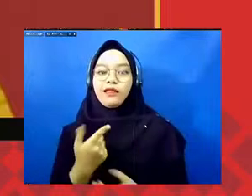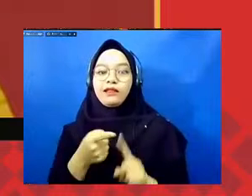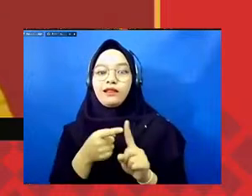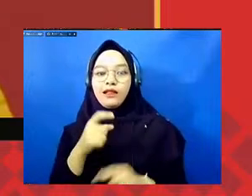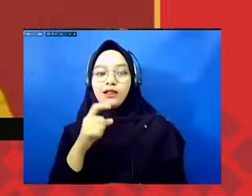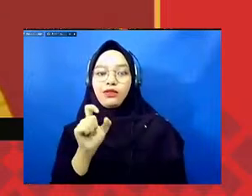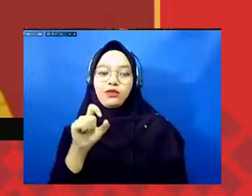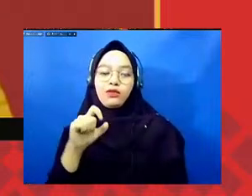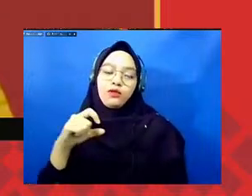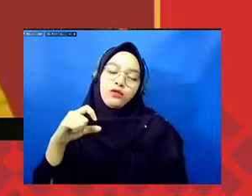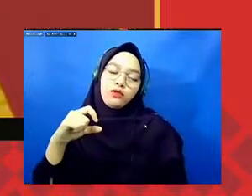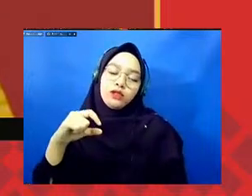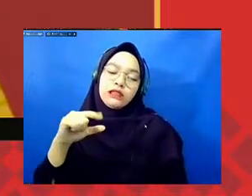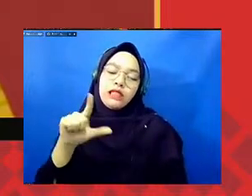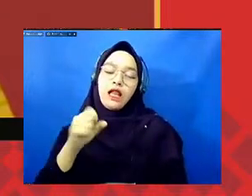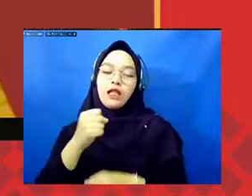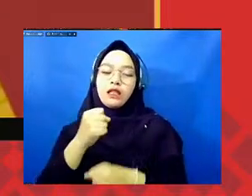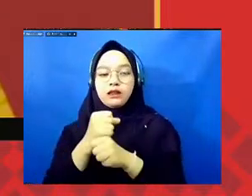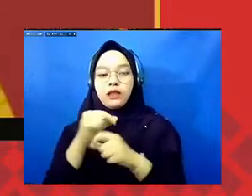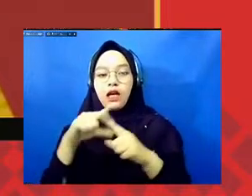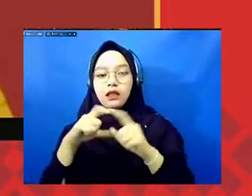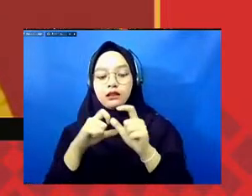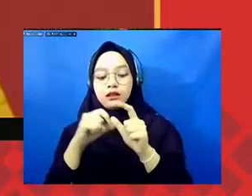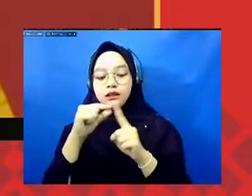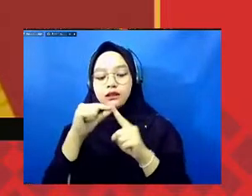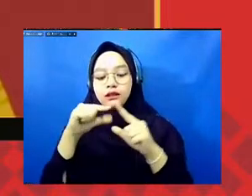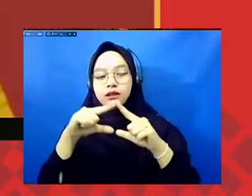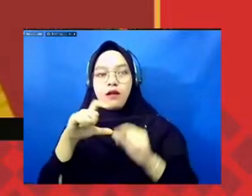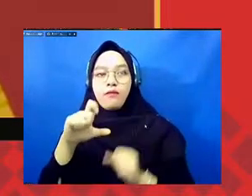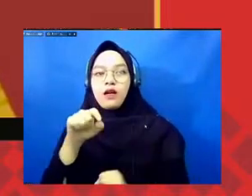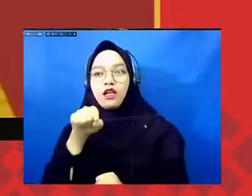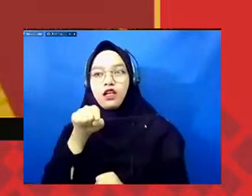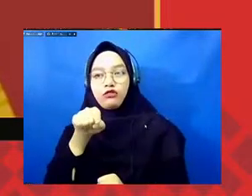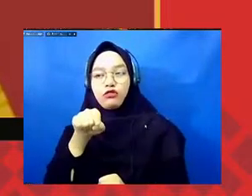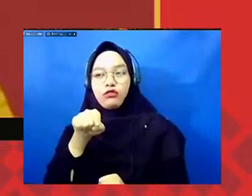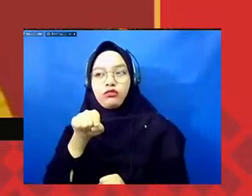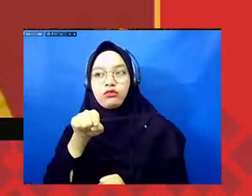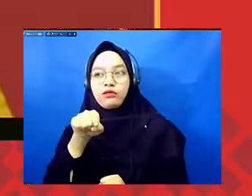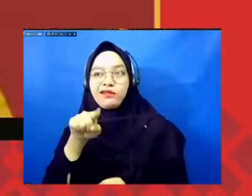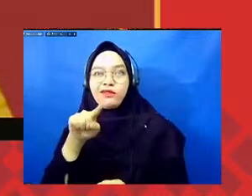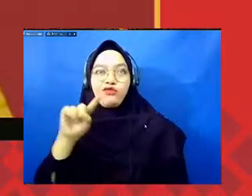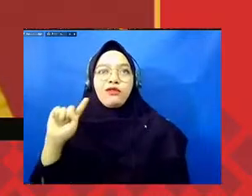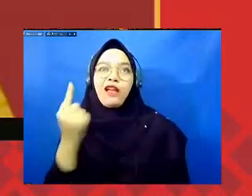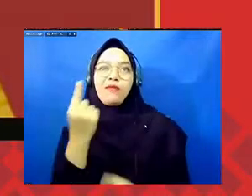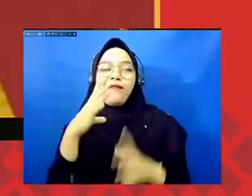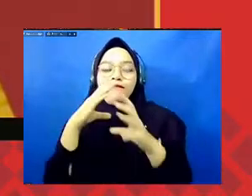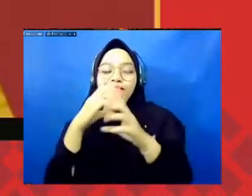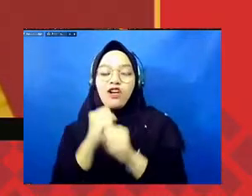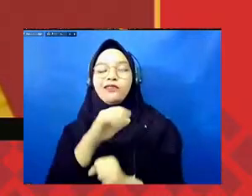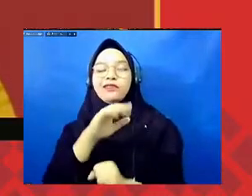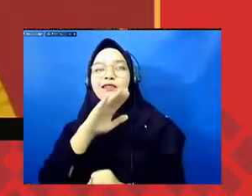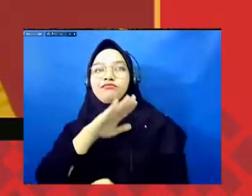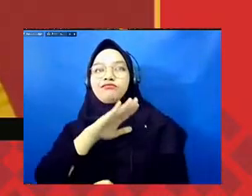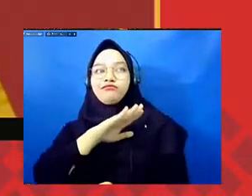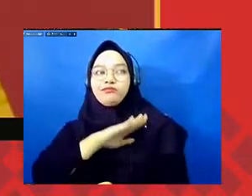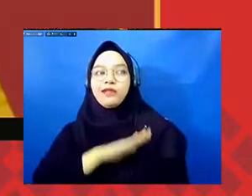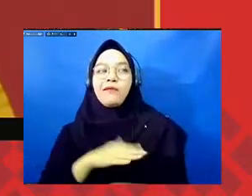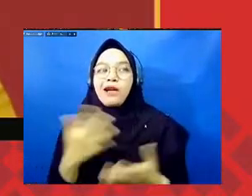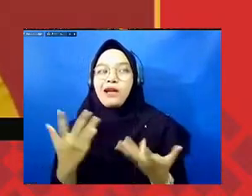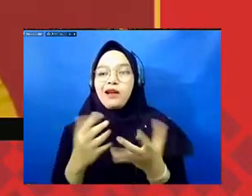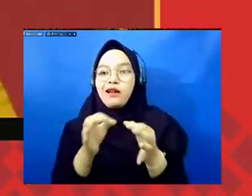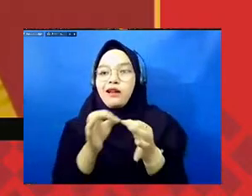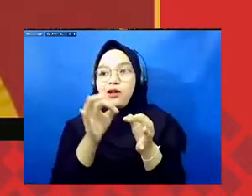sendiri merupakan prioritas kita yang utama, bagaimana kota-kota